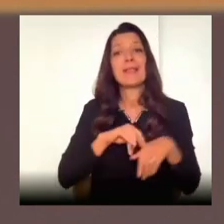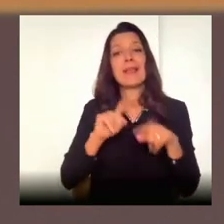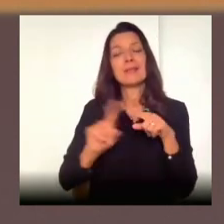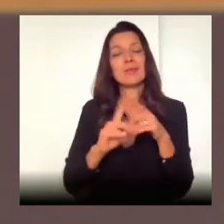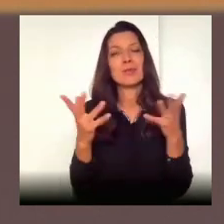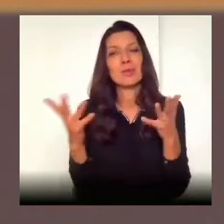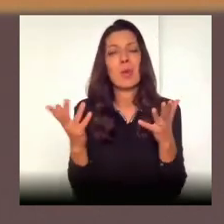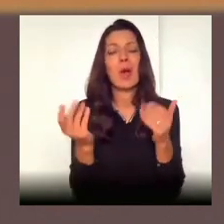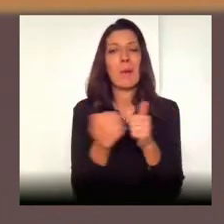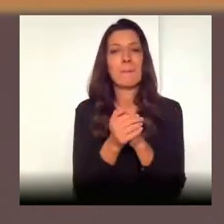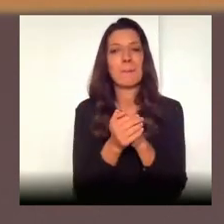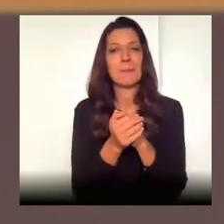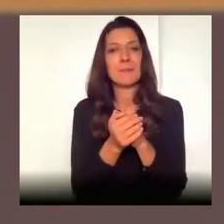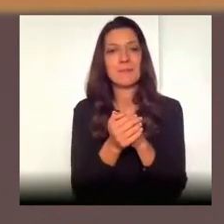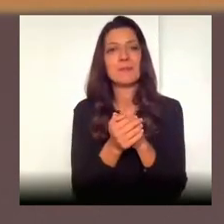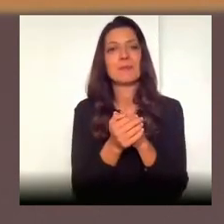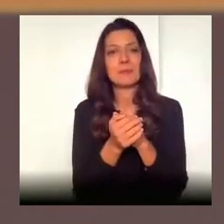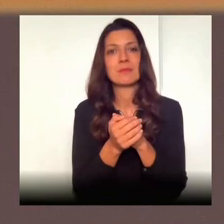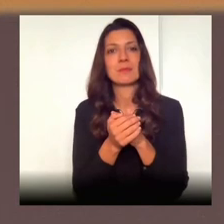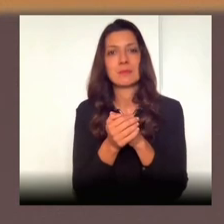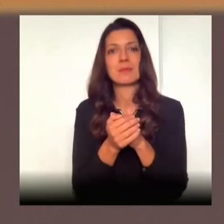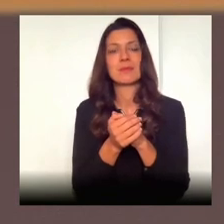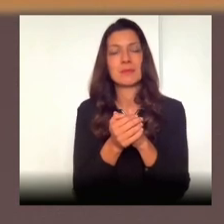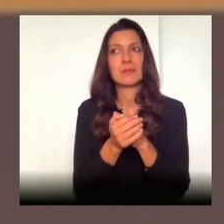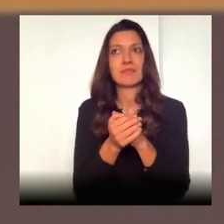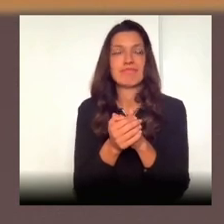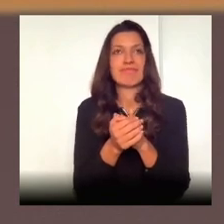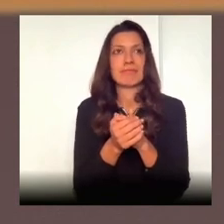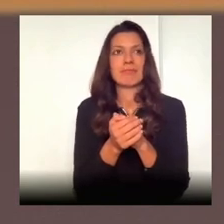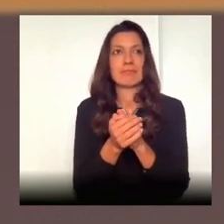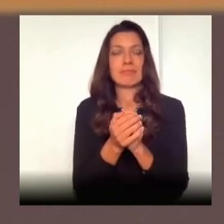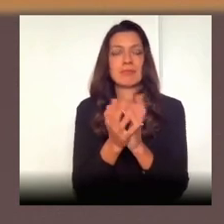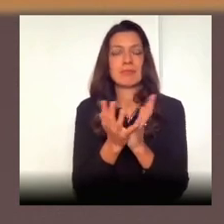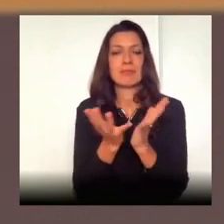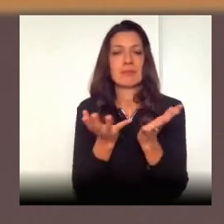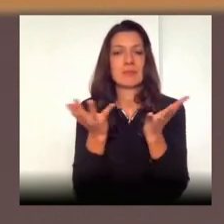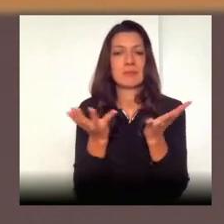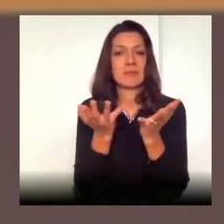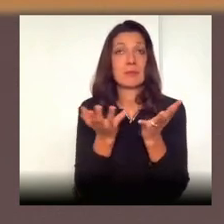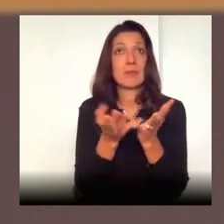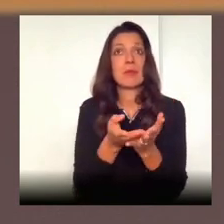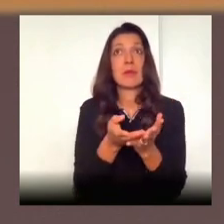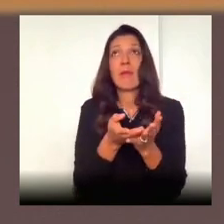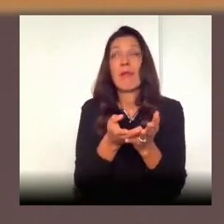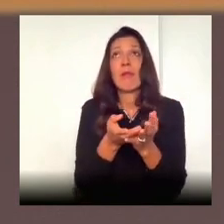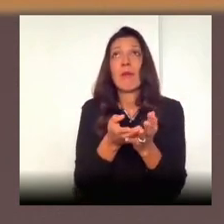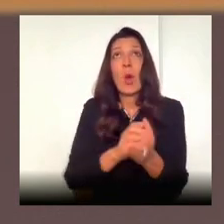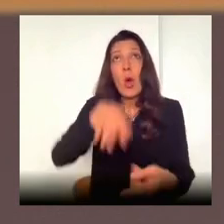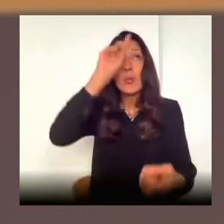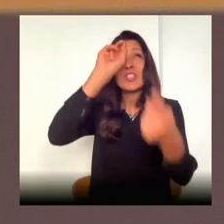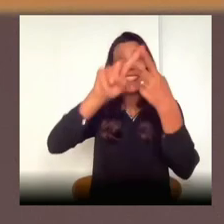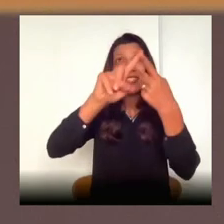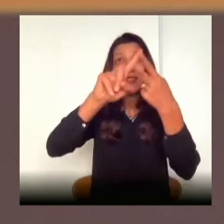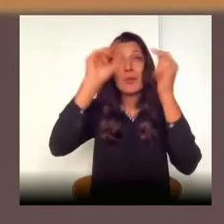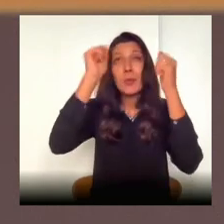a pu être dit, j'ai déjà ce que j'aime dire, c'est que nous ne nous fixons pas de limites déjà. Parce que déjà,